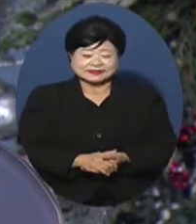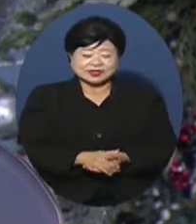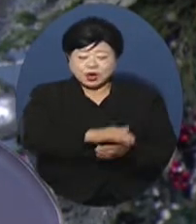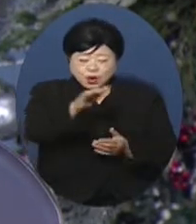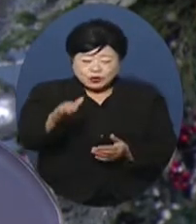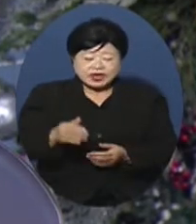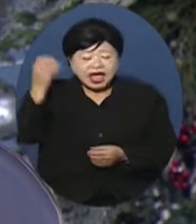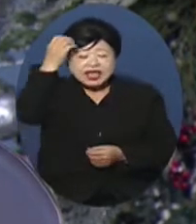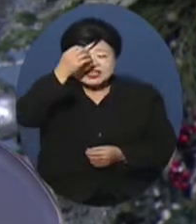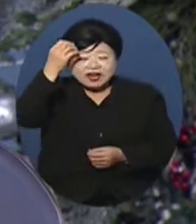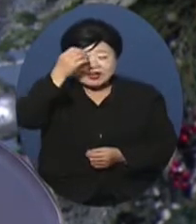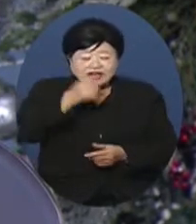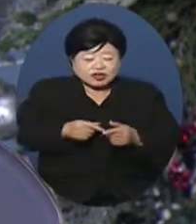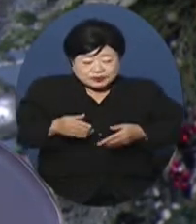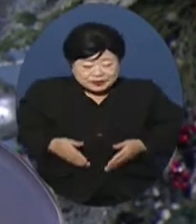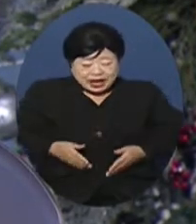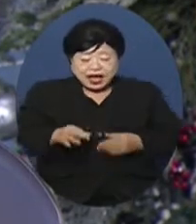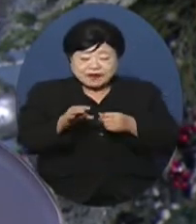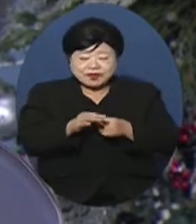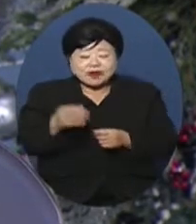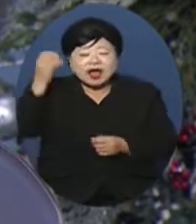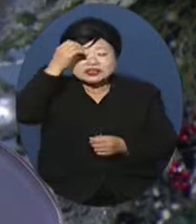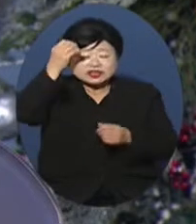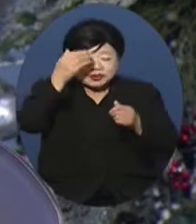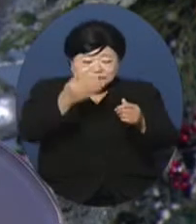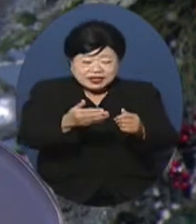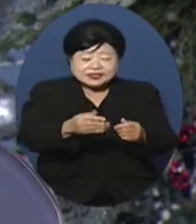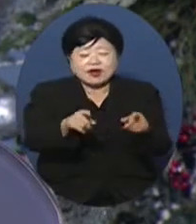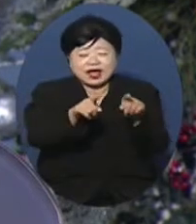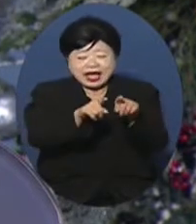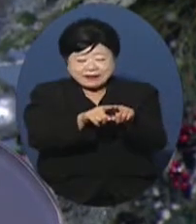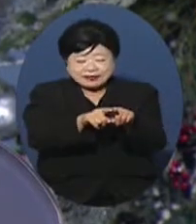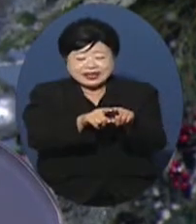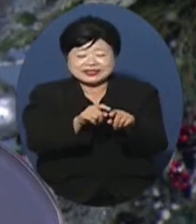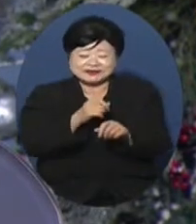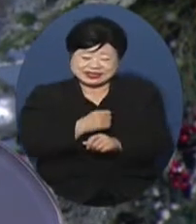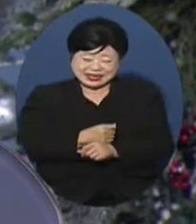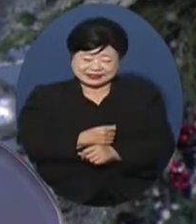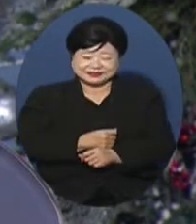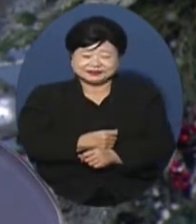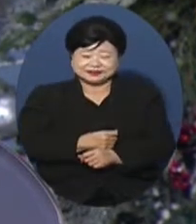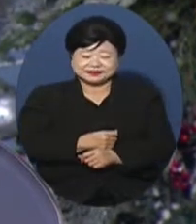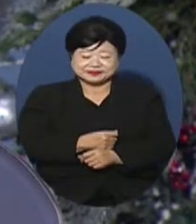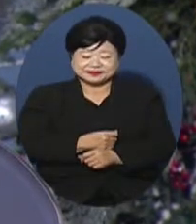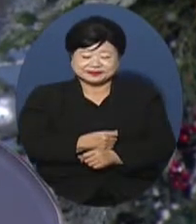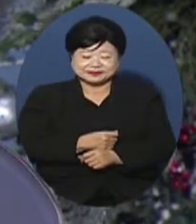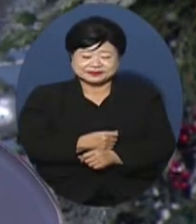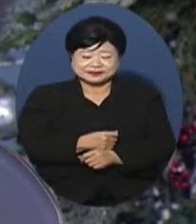우리의 이영희 거듭나며 면 생 님이 함께 하시는 것이 민자